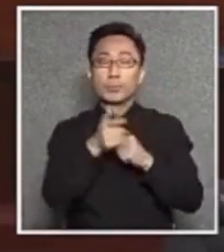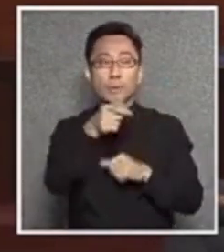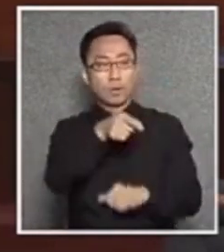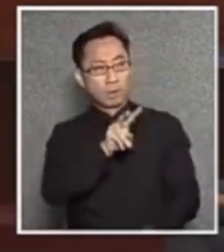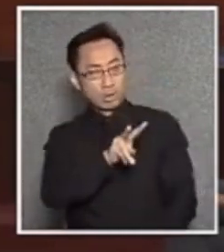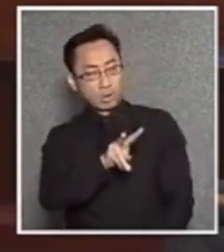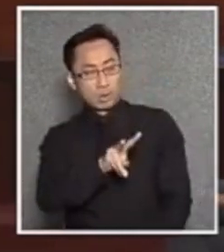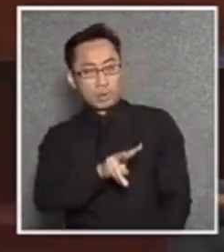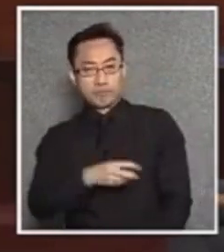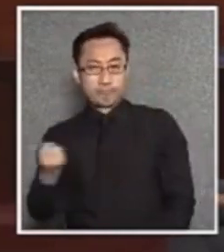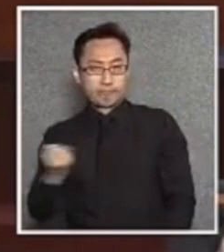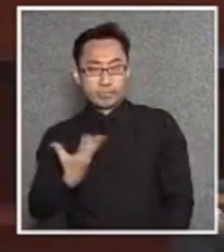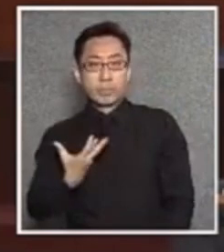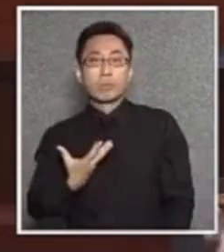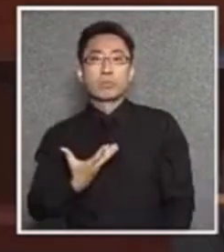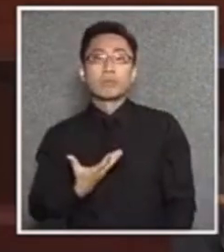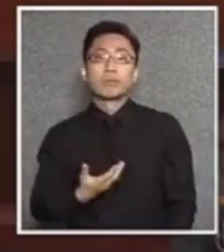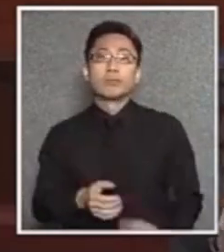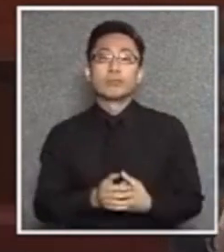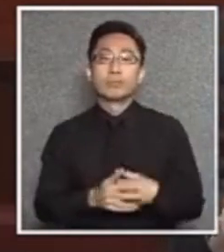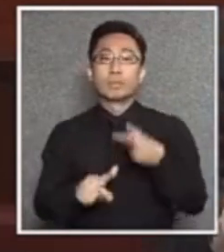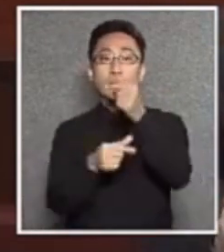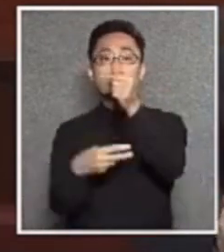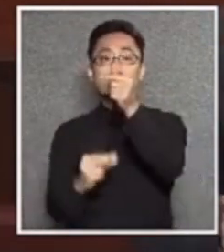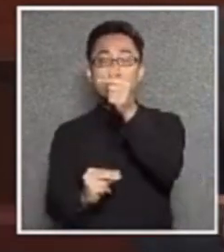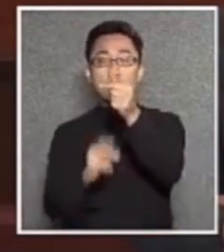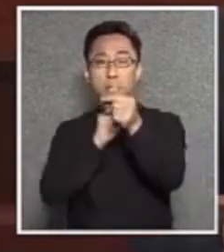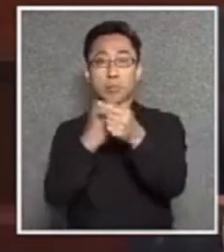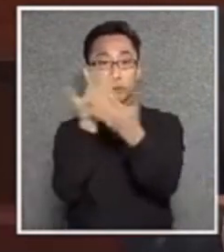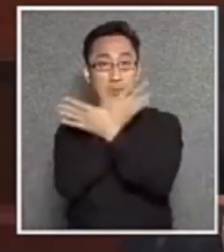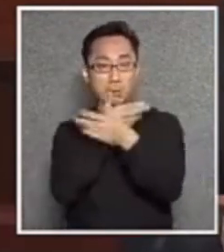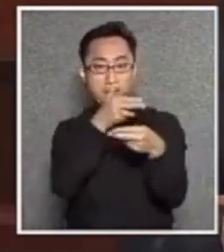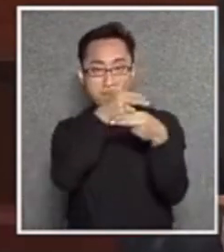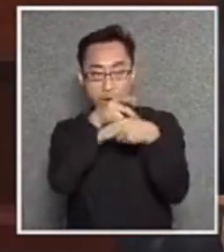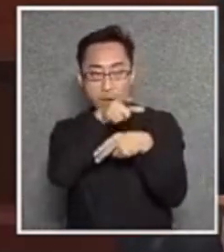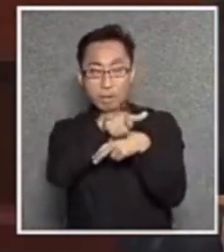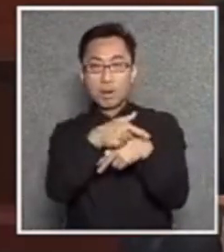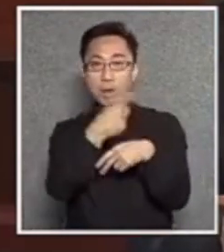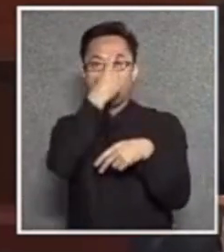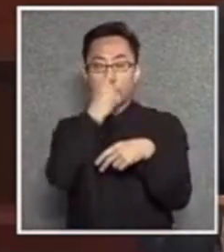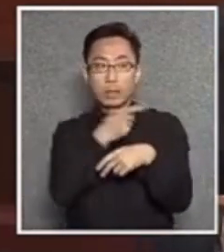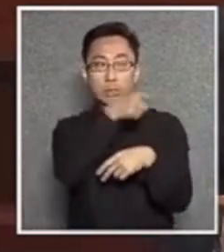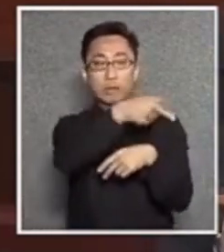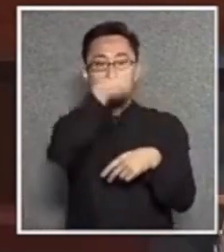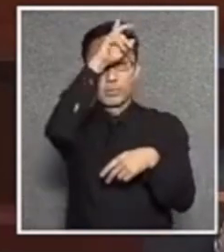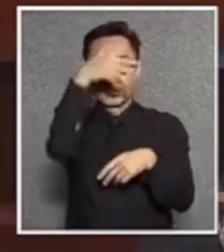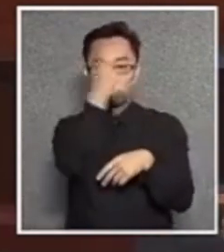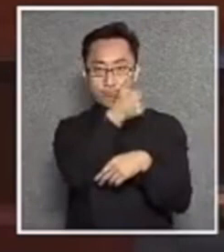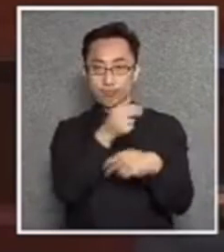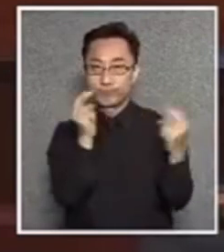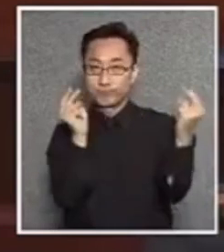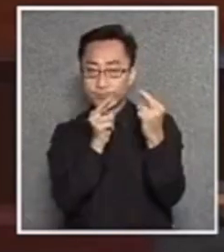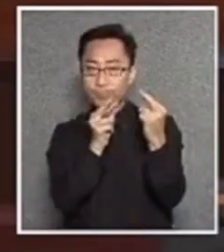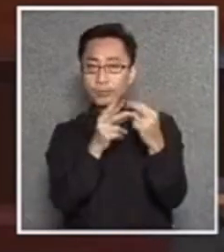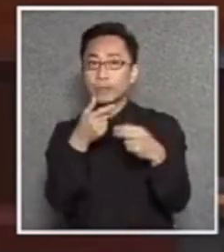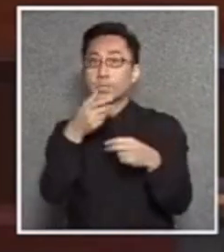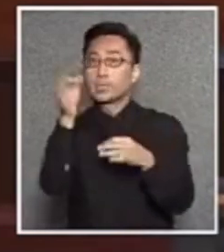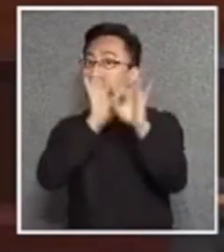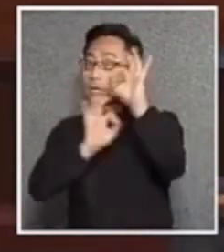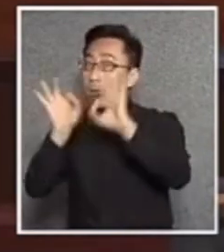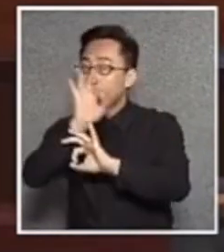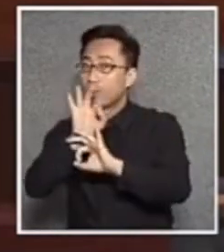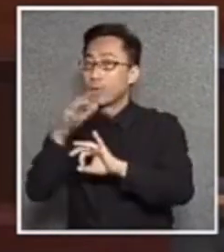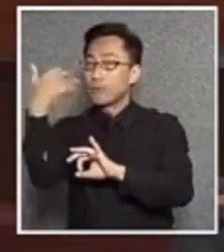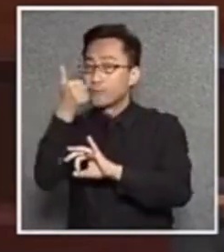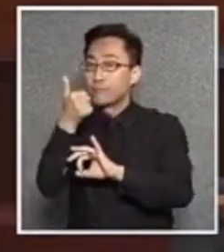的地步。10月7日，有電視台拍攝到梁振英和阿基諾三世、新加坡總理李顯龍